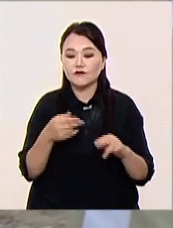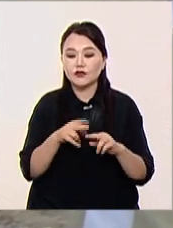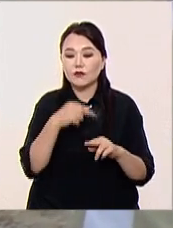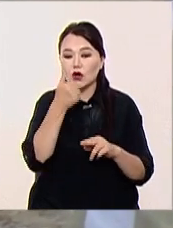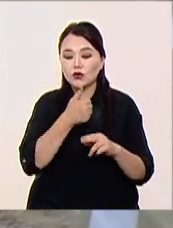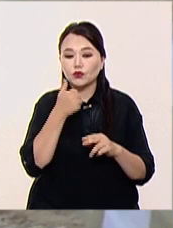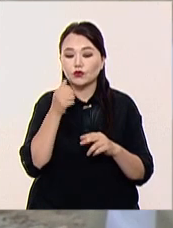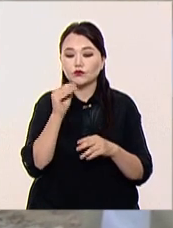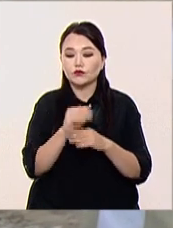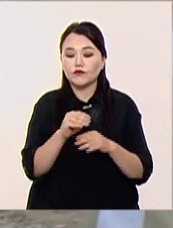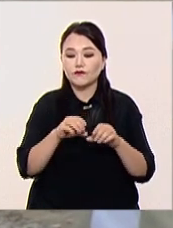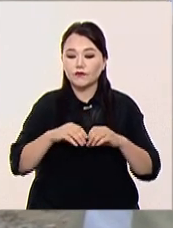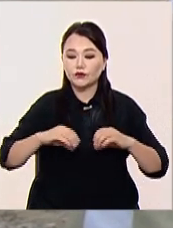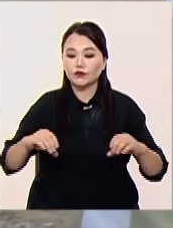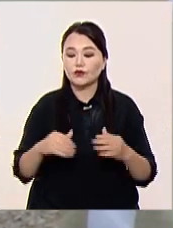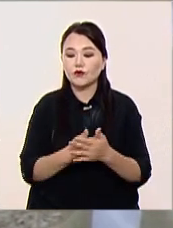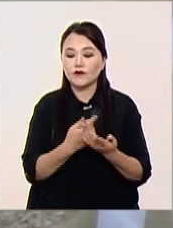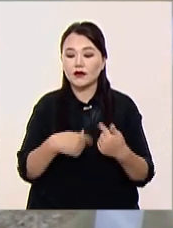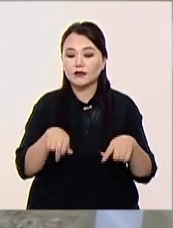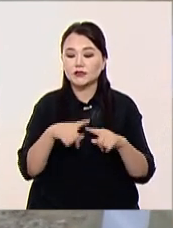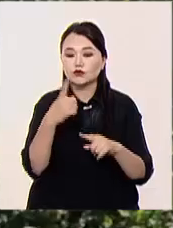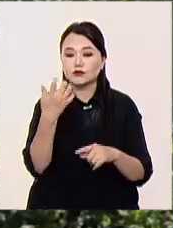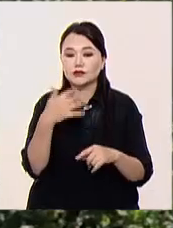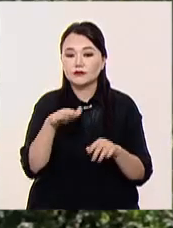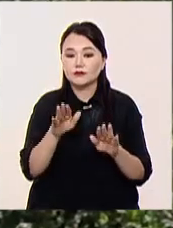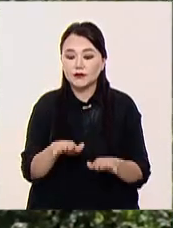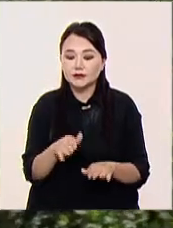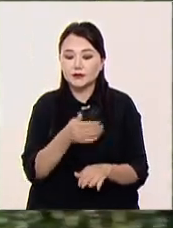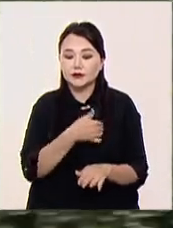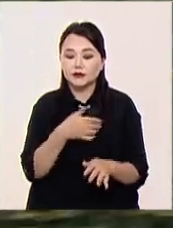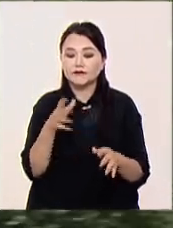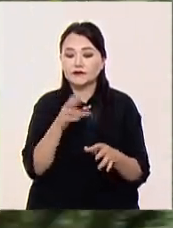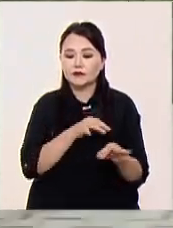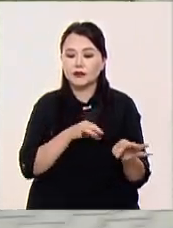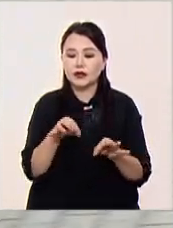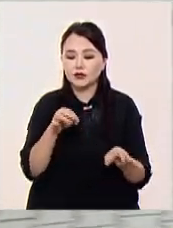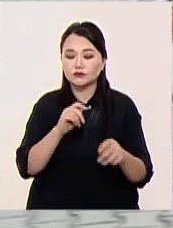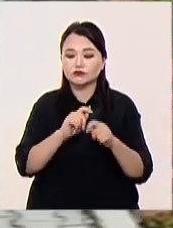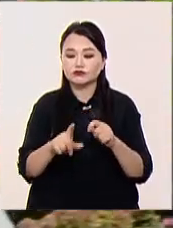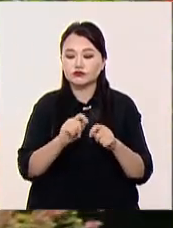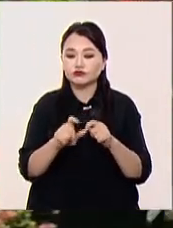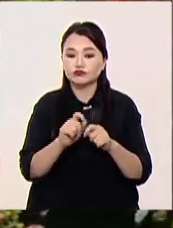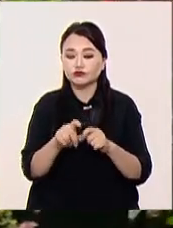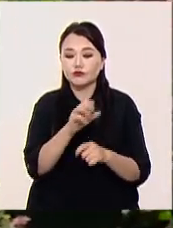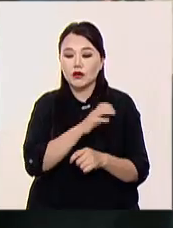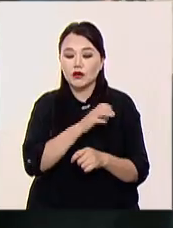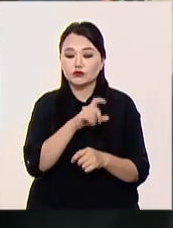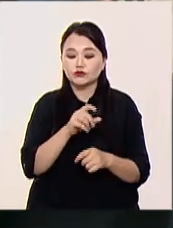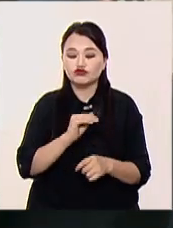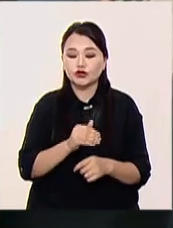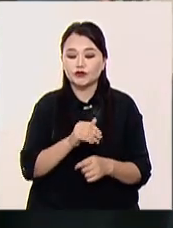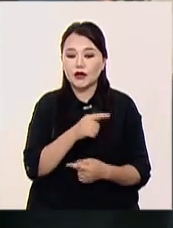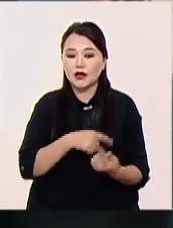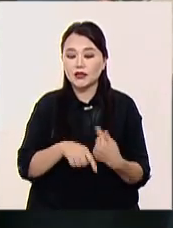году закладываем фундамент нового объекта на 150 мест. Все эти проекты созданы за счет спонсорской помощи частного